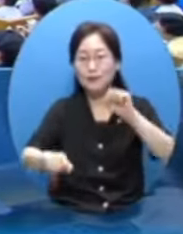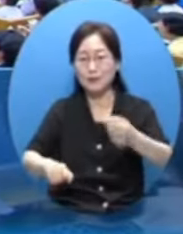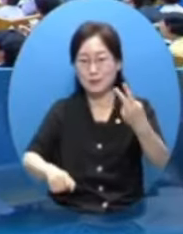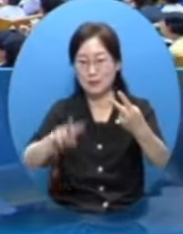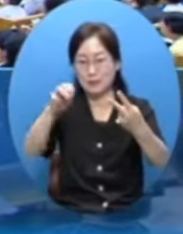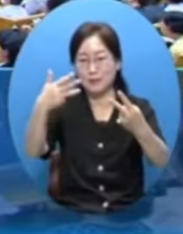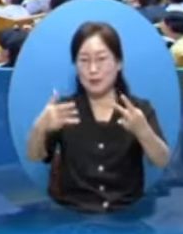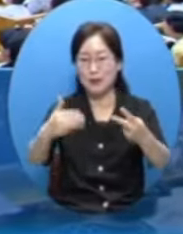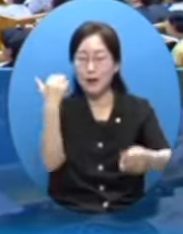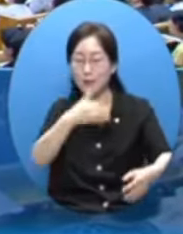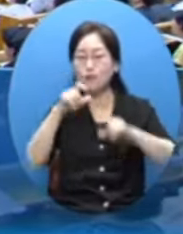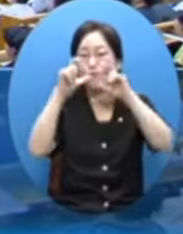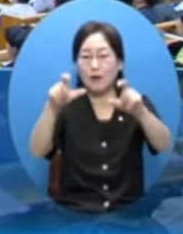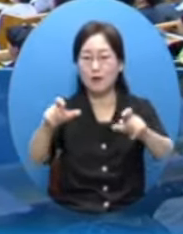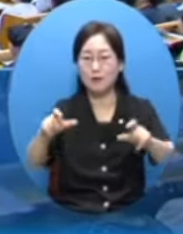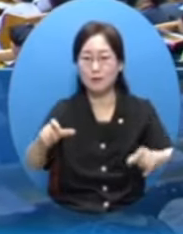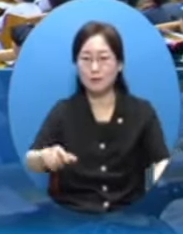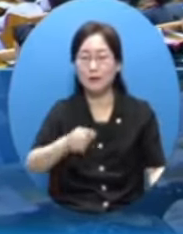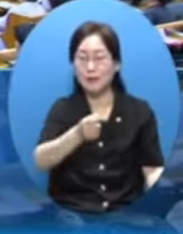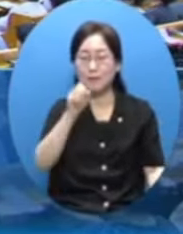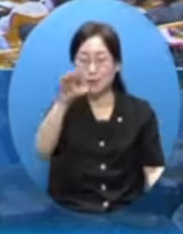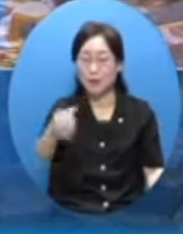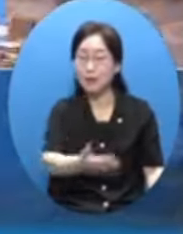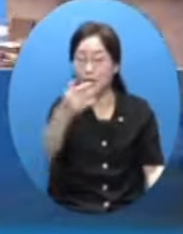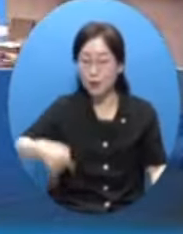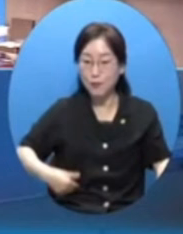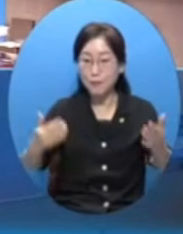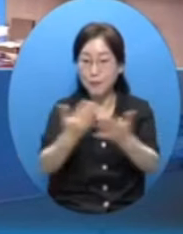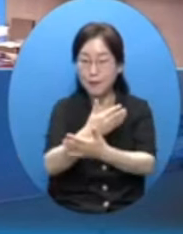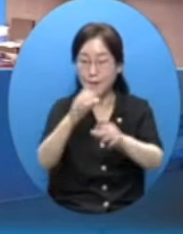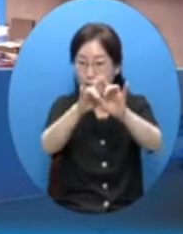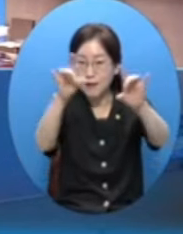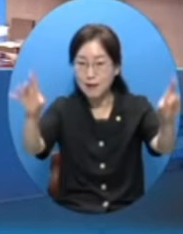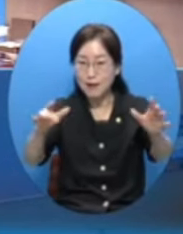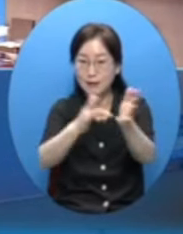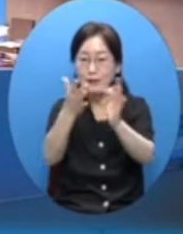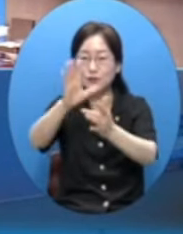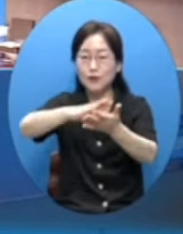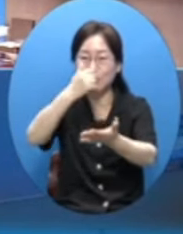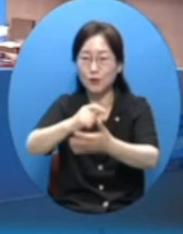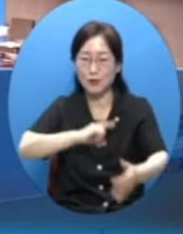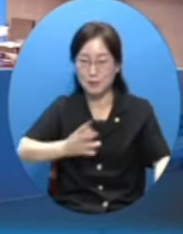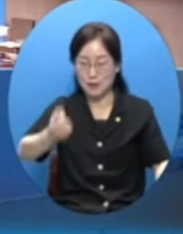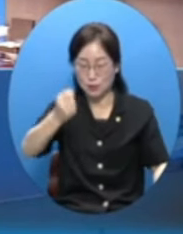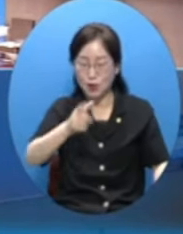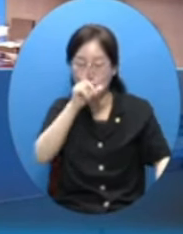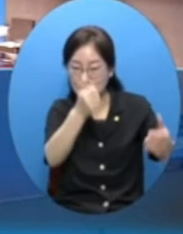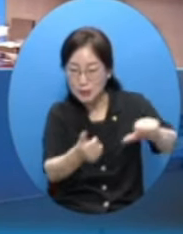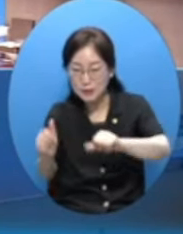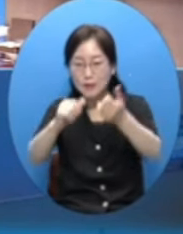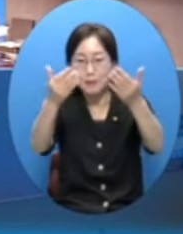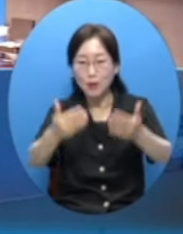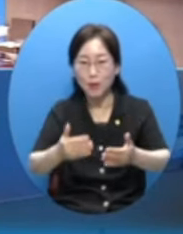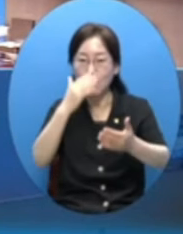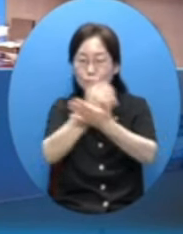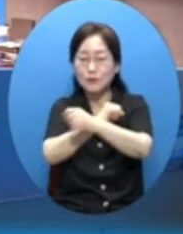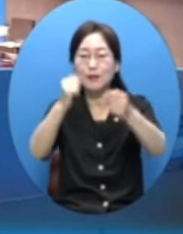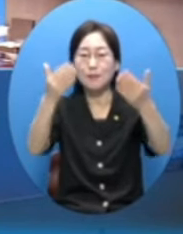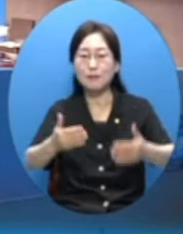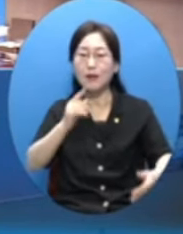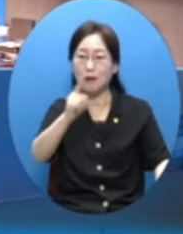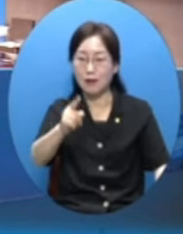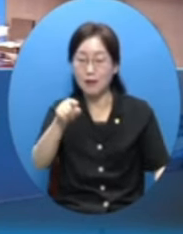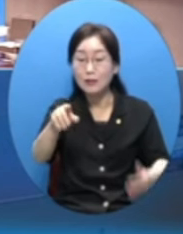베드로가 선포합니다. 베드로가 이르되 너희가 회개하여 각각 예수 그리스도의 이름으로 침례를 받고 죄사함을 받으라.